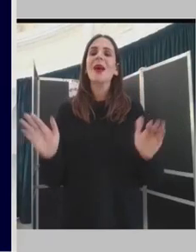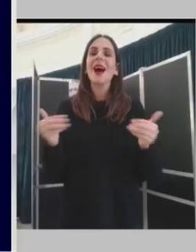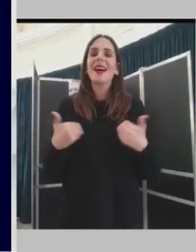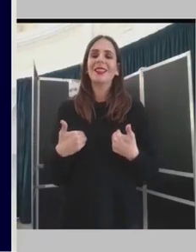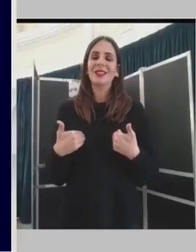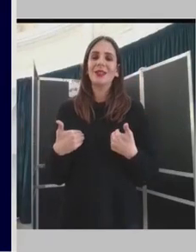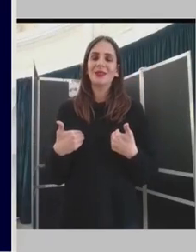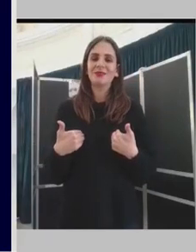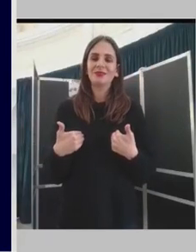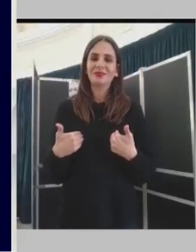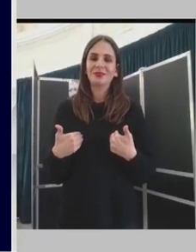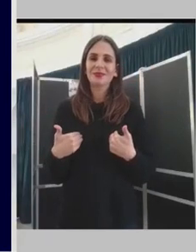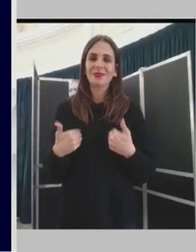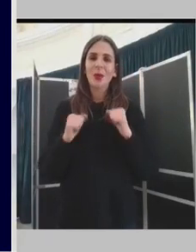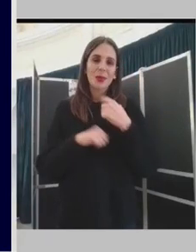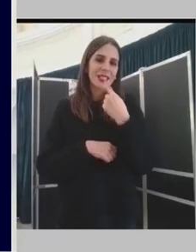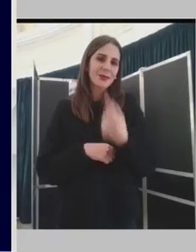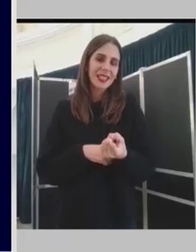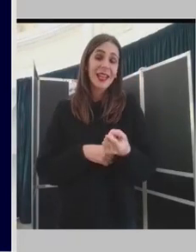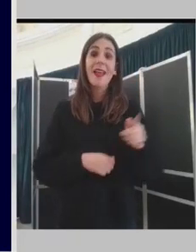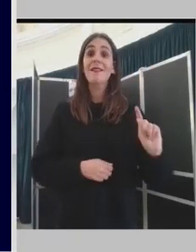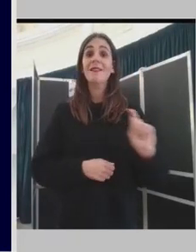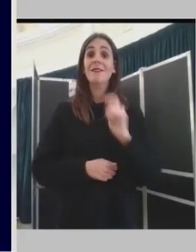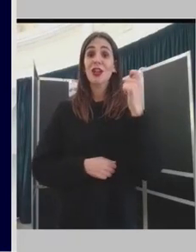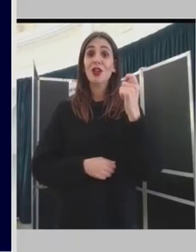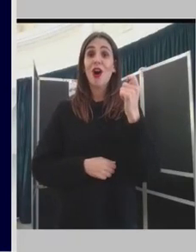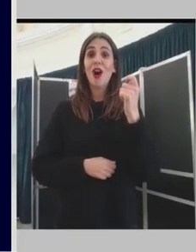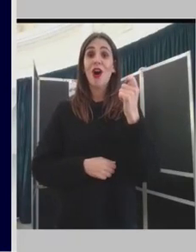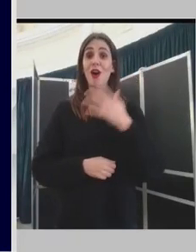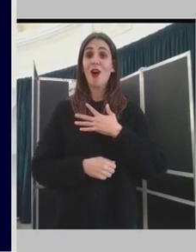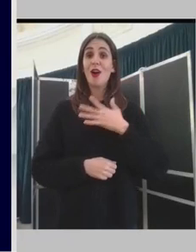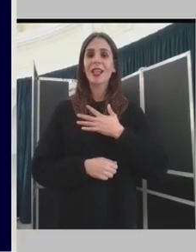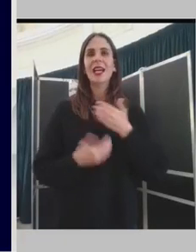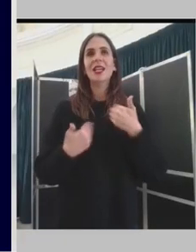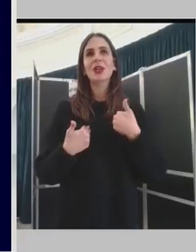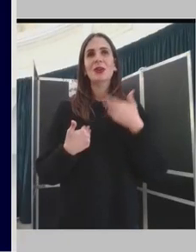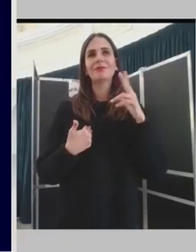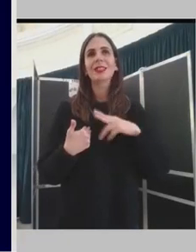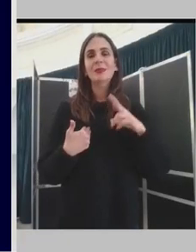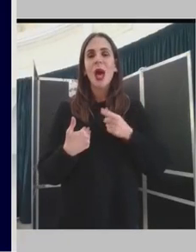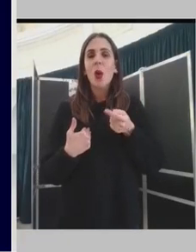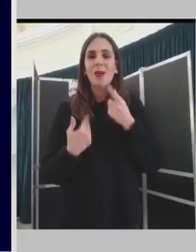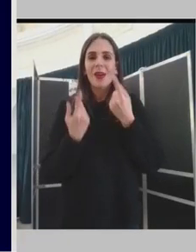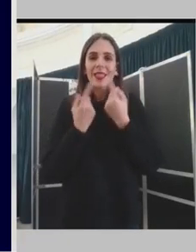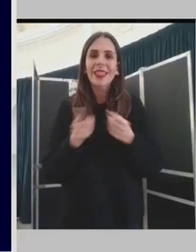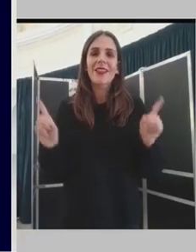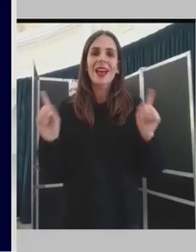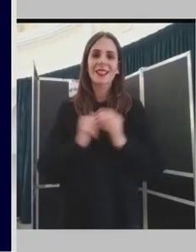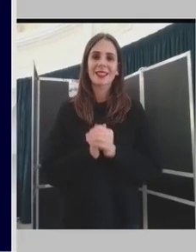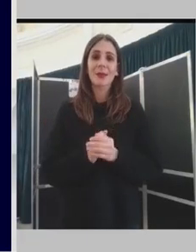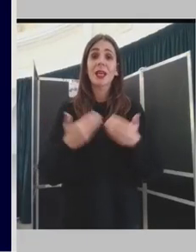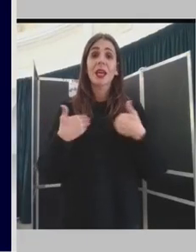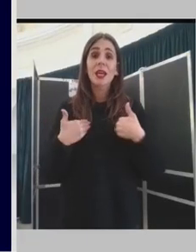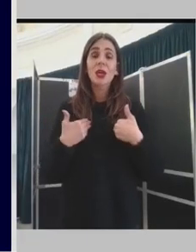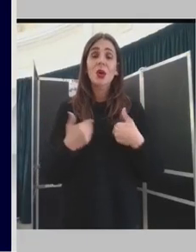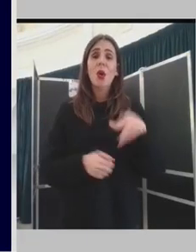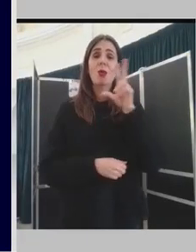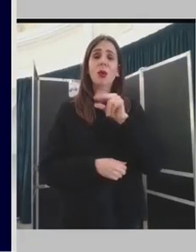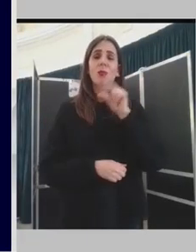però diciamo la nostra vittoria, io spero che la nostra vittoria sia diversa. Scusatemi tanto della